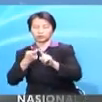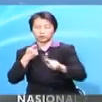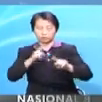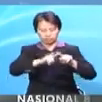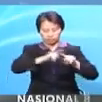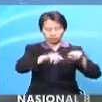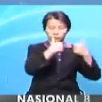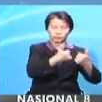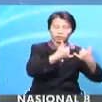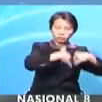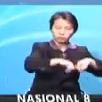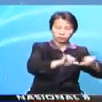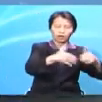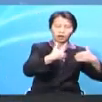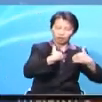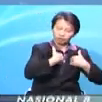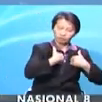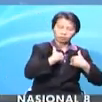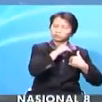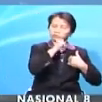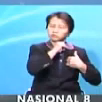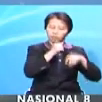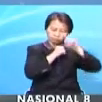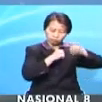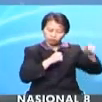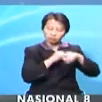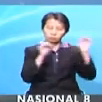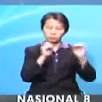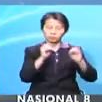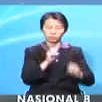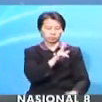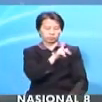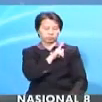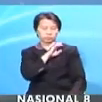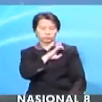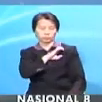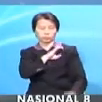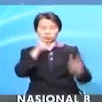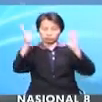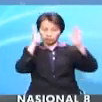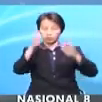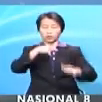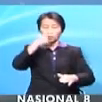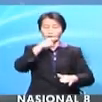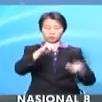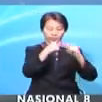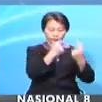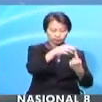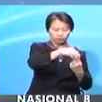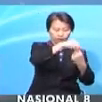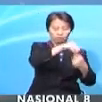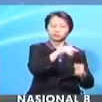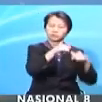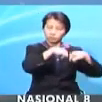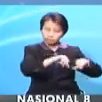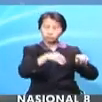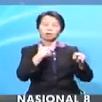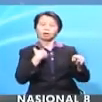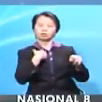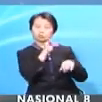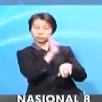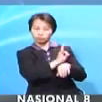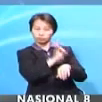masih wujud daun tidak dibubarkan ketua polisi negara tahun seringkali Abu Bakar berkata pasukan khas itu masih lagi berfungsi